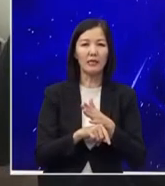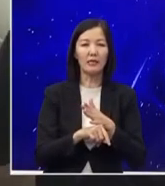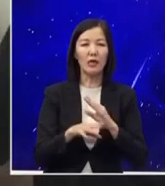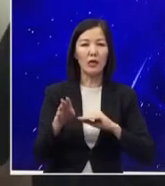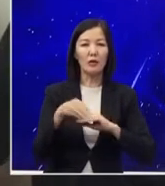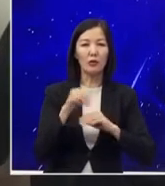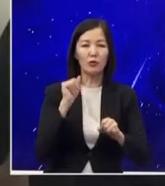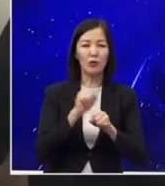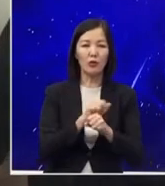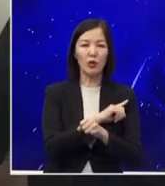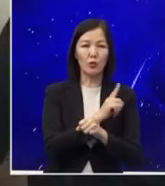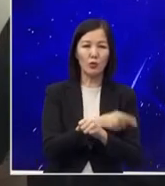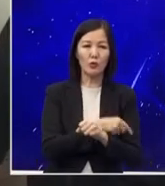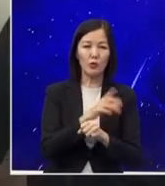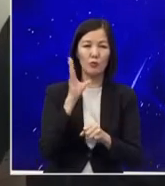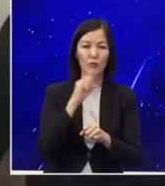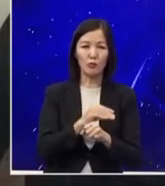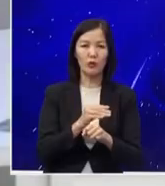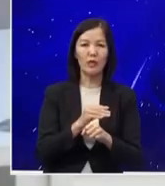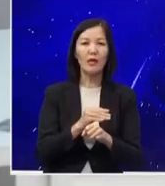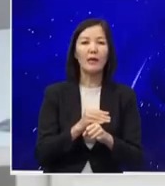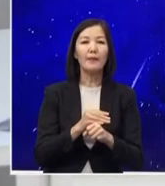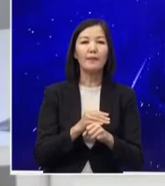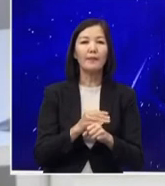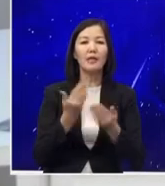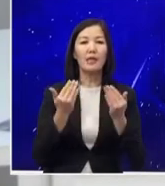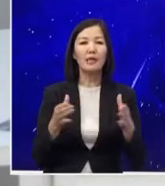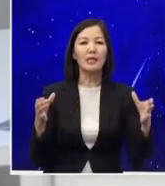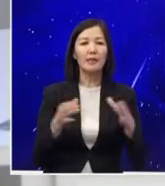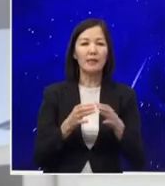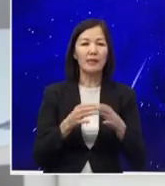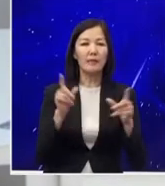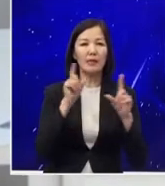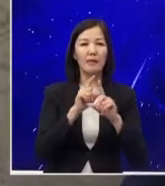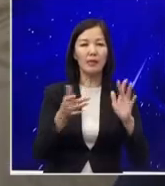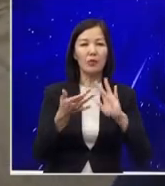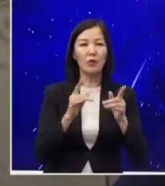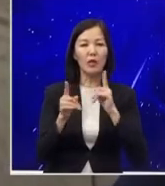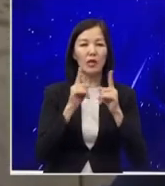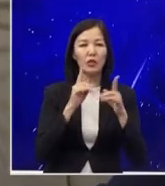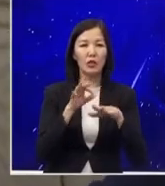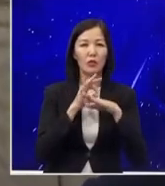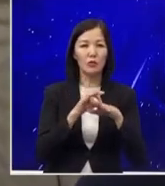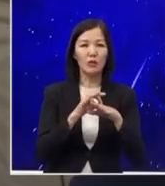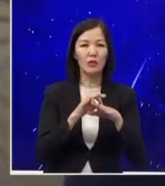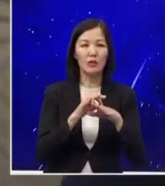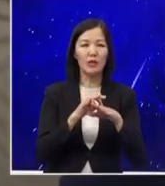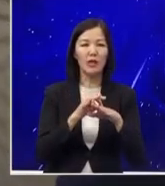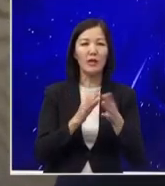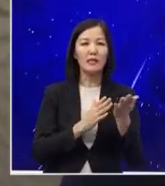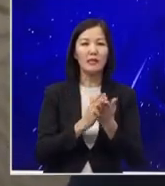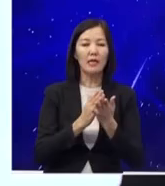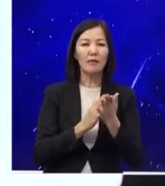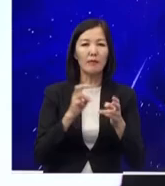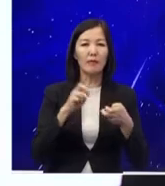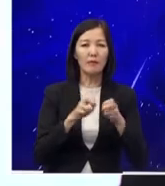індетпен күресті күшейтудің бұл бірден-бір жолы дейді мамандар. Осы орайда департамент ғимаратында онлайн жиын ұйымдастырылды.